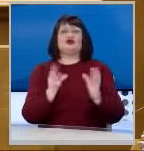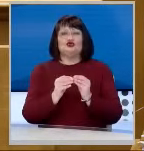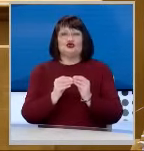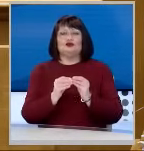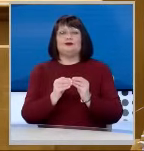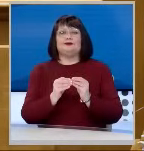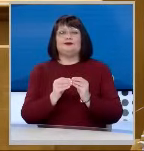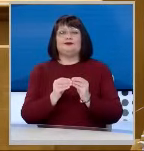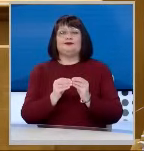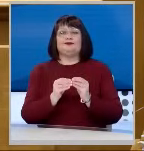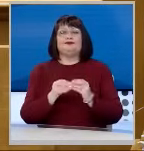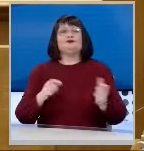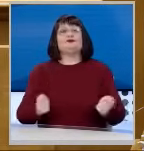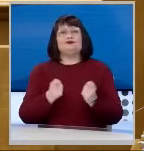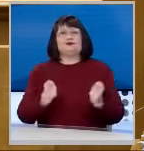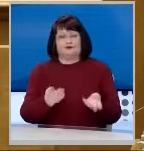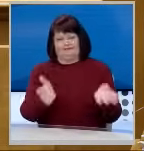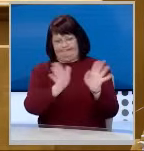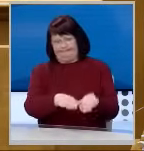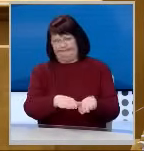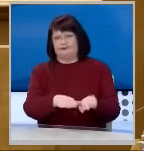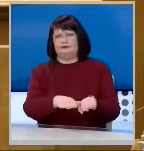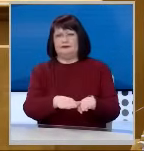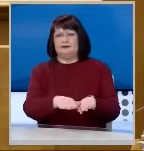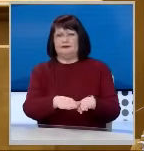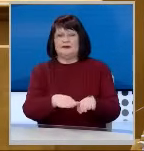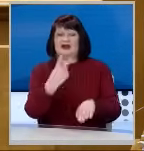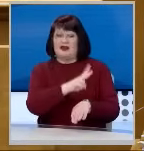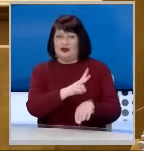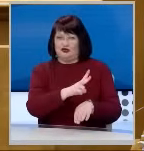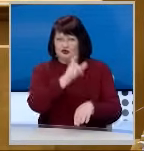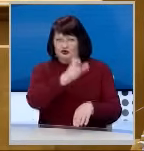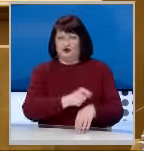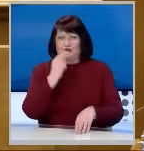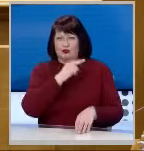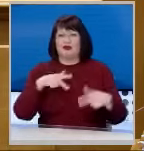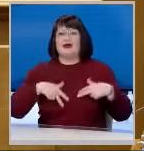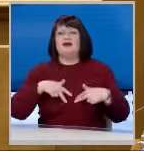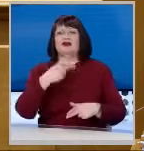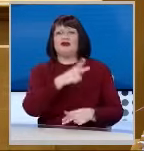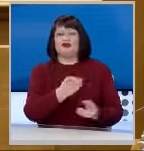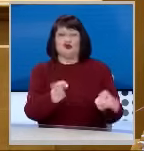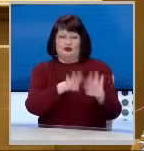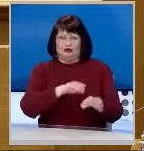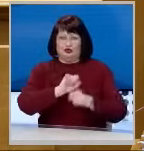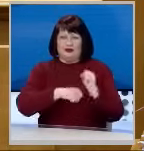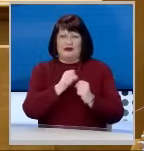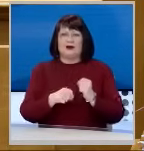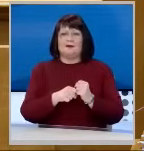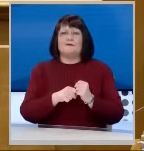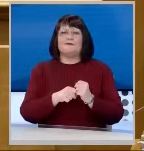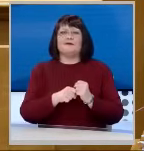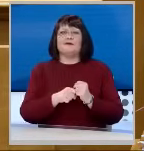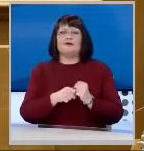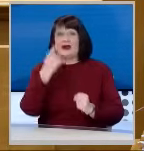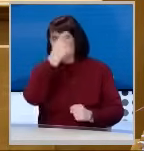με πράξεις συγκάλυψης δικές σας της κυβέρνησης σας δικές